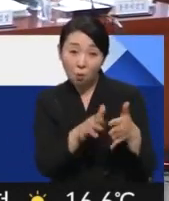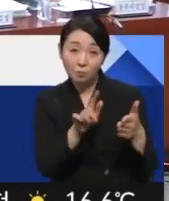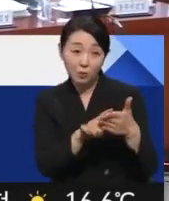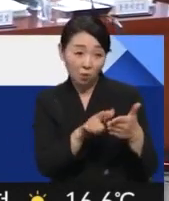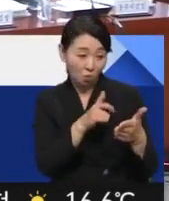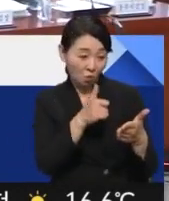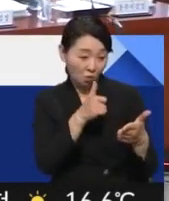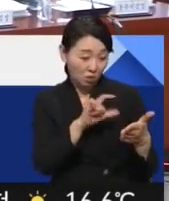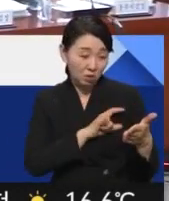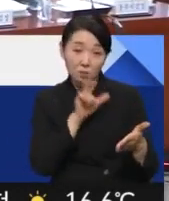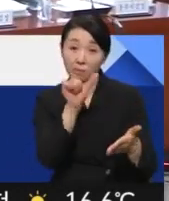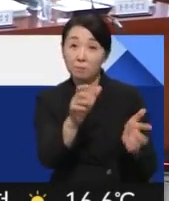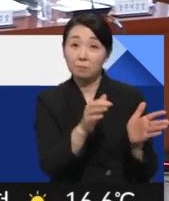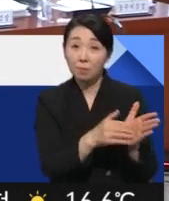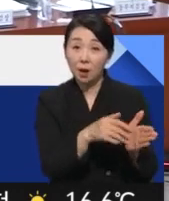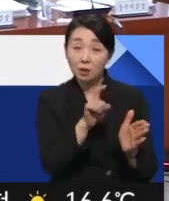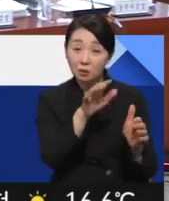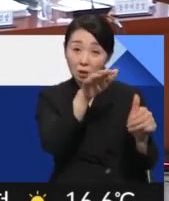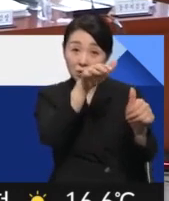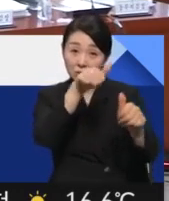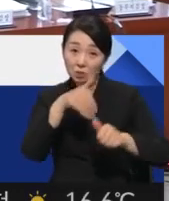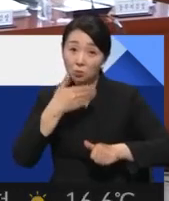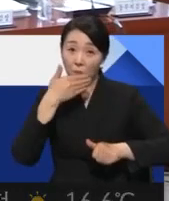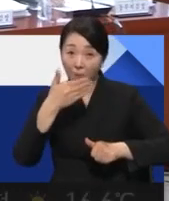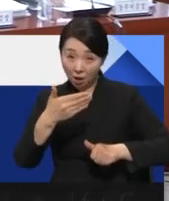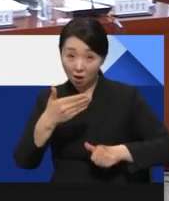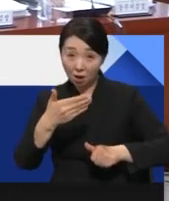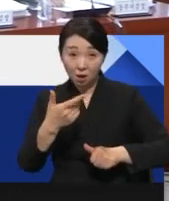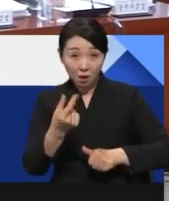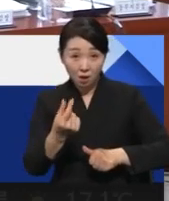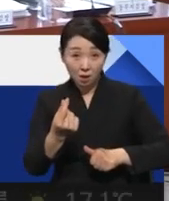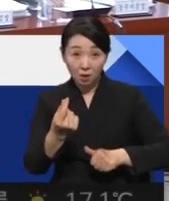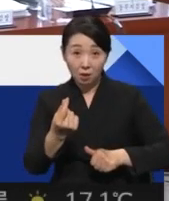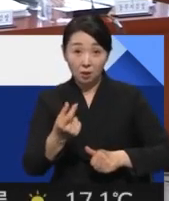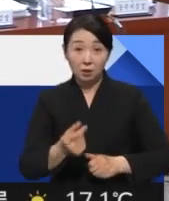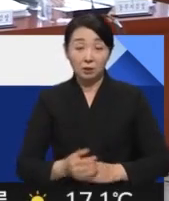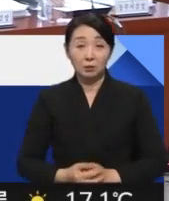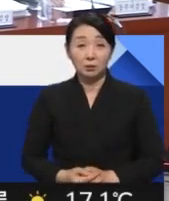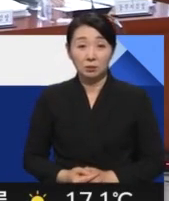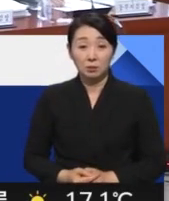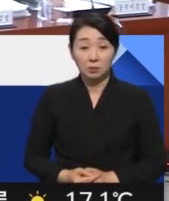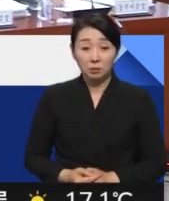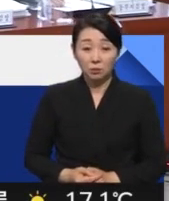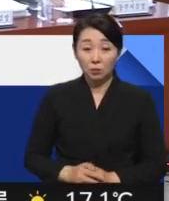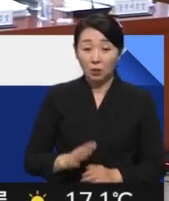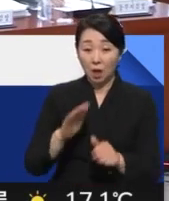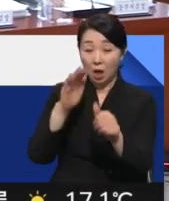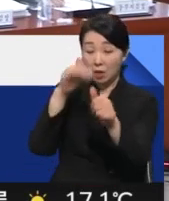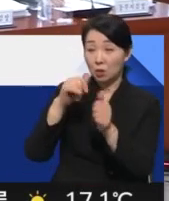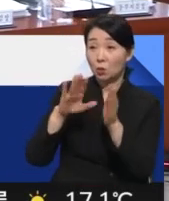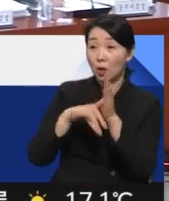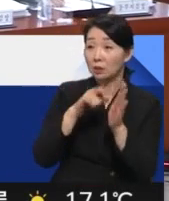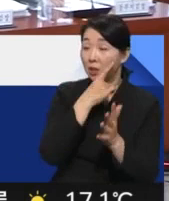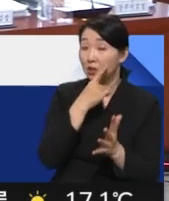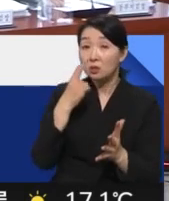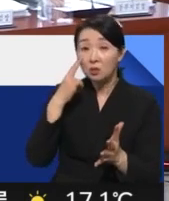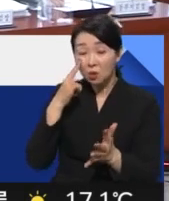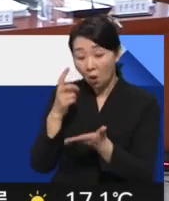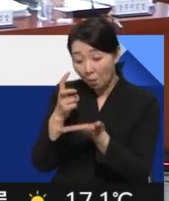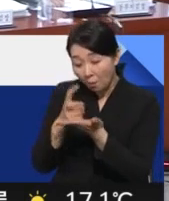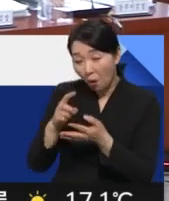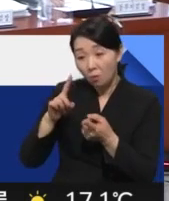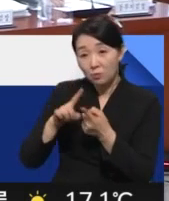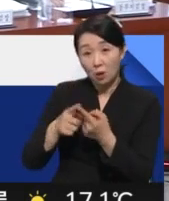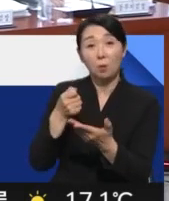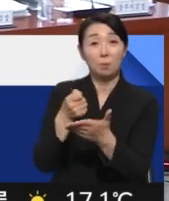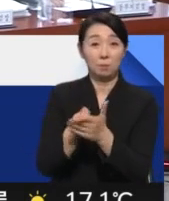있습니다. 그러면 이것은 기소할 가능성이 높다 이렇게 보면 되겠습니까? 저희가 기소 당시에 이제 증거와 법리에 따라서 그렇게